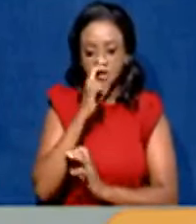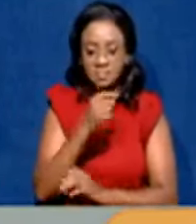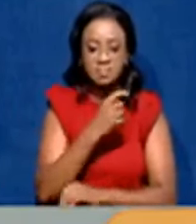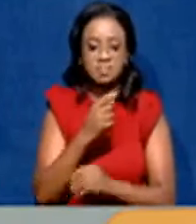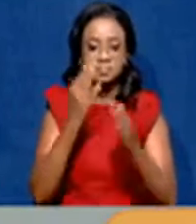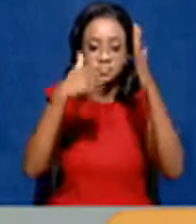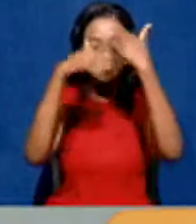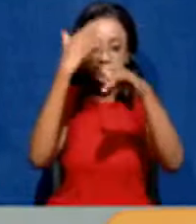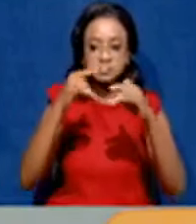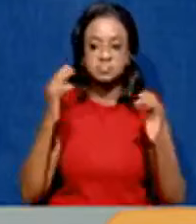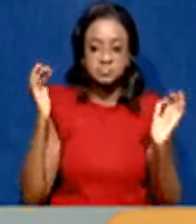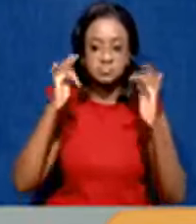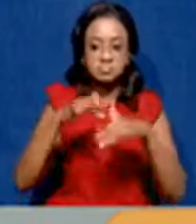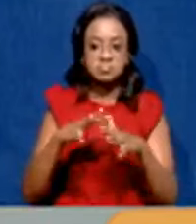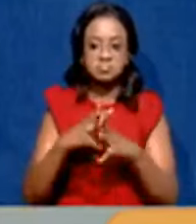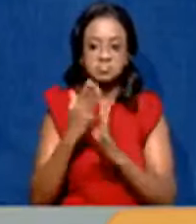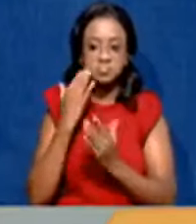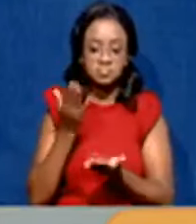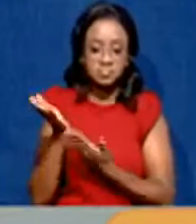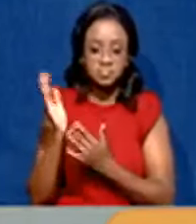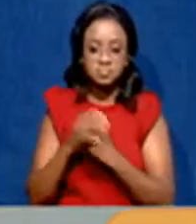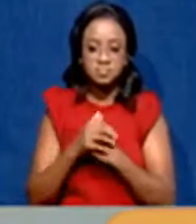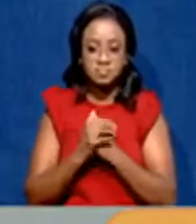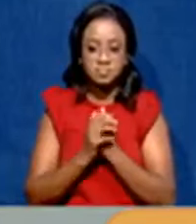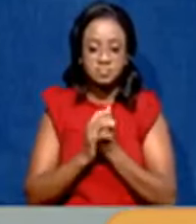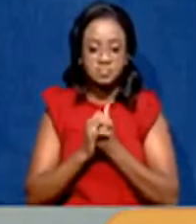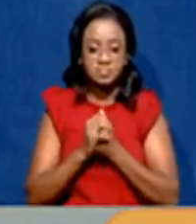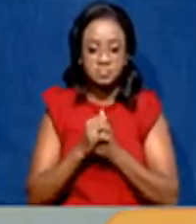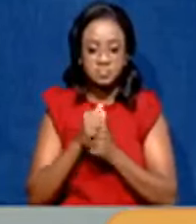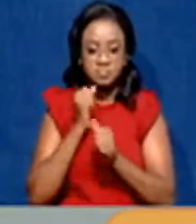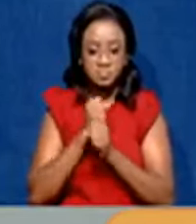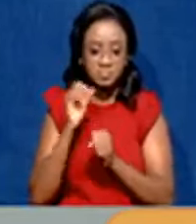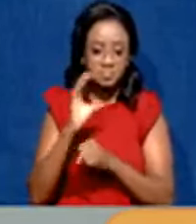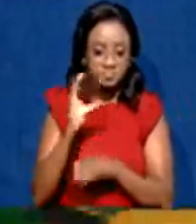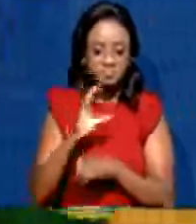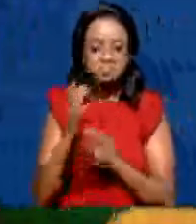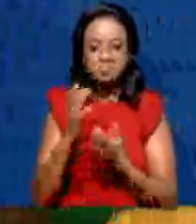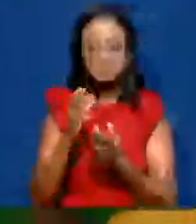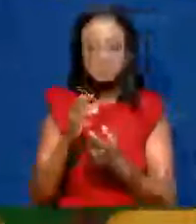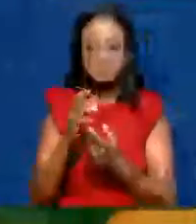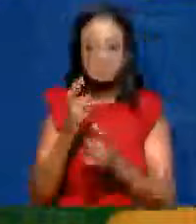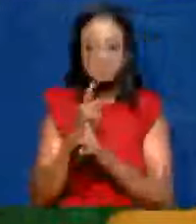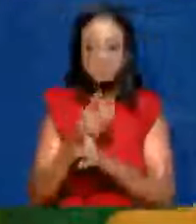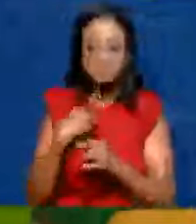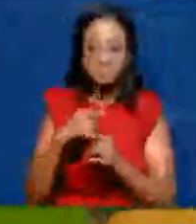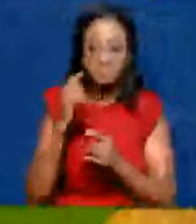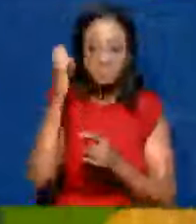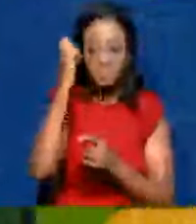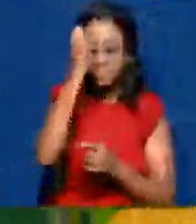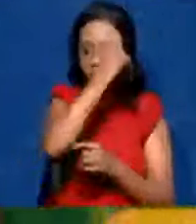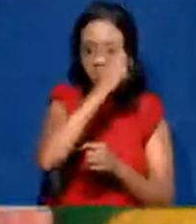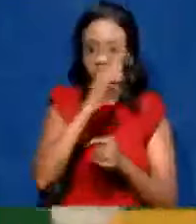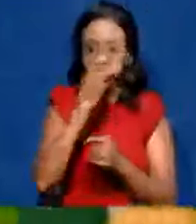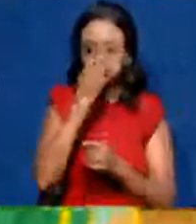hafla iliyohudhuriwa na Princess Zahra Aga Khan. Na wanahabari hao wa Citizen wamefuzu kwa shahada ya uzamili. Rais William Ruto